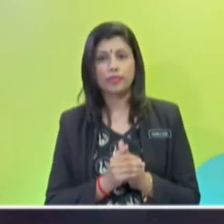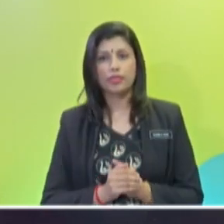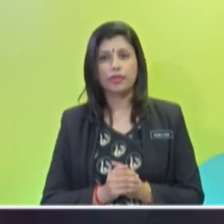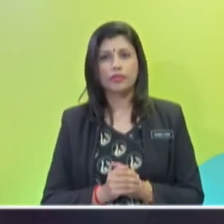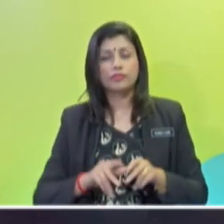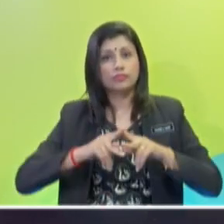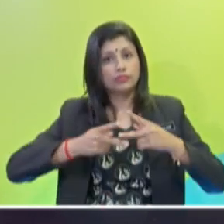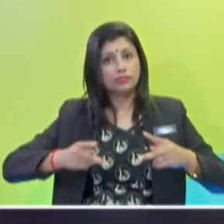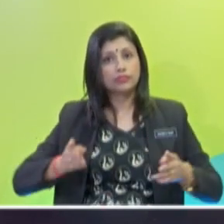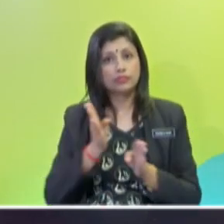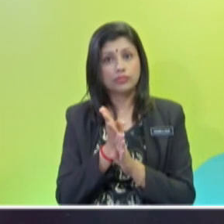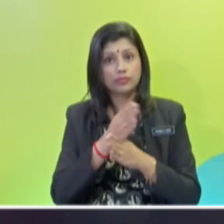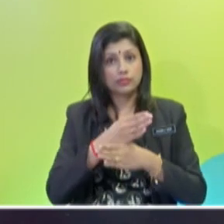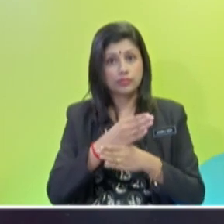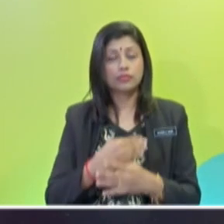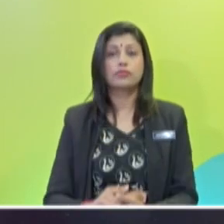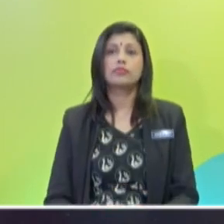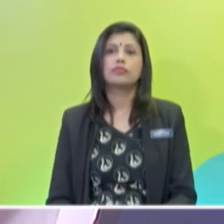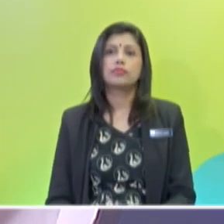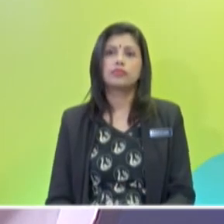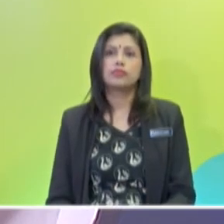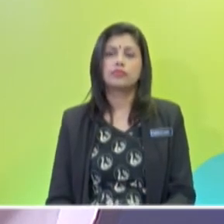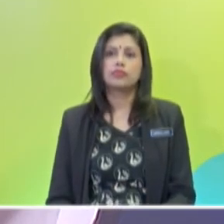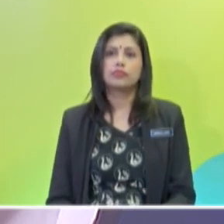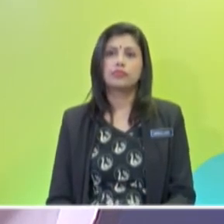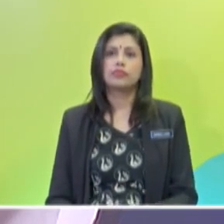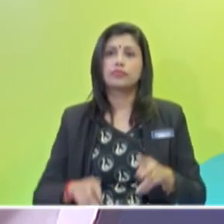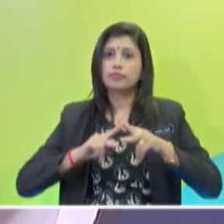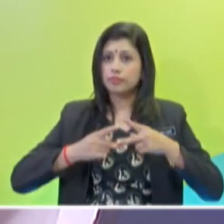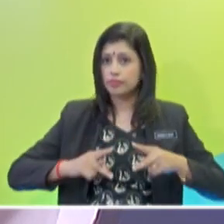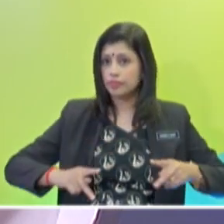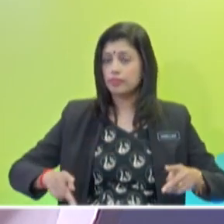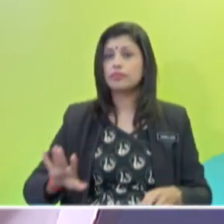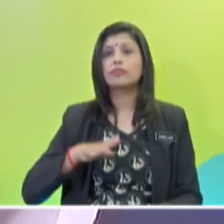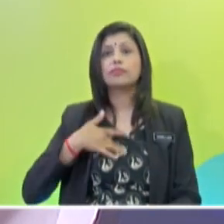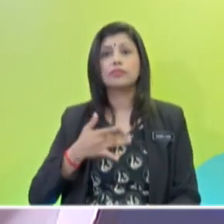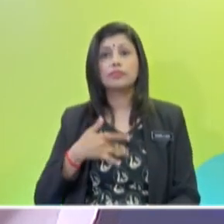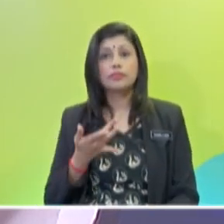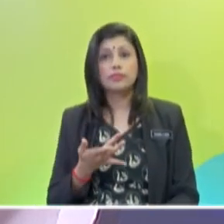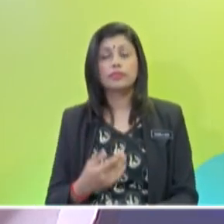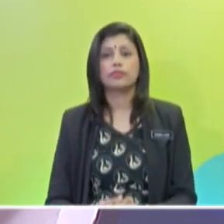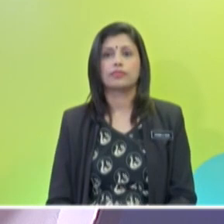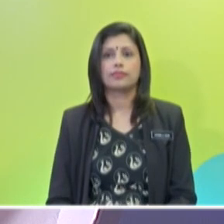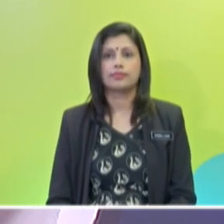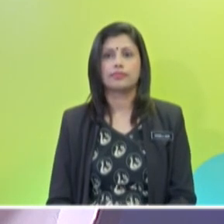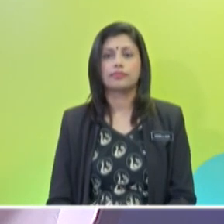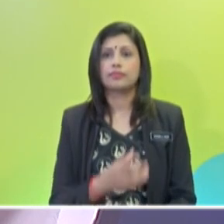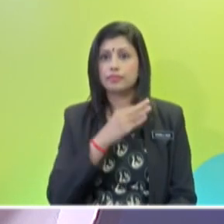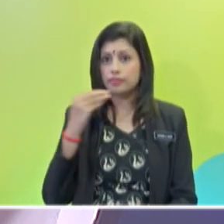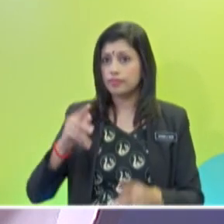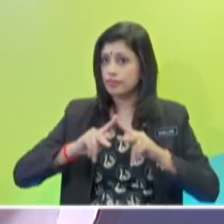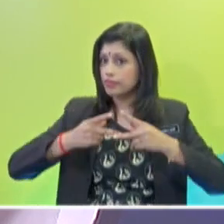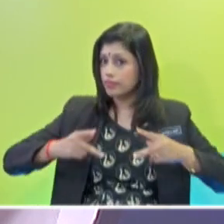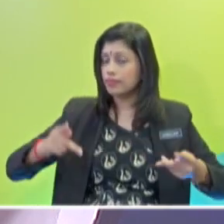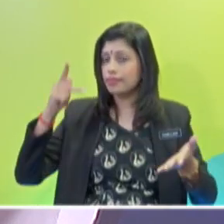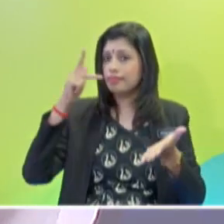sayur-sayuran yang pelbagai bentuk. Di samping itu juga, sayur-sayuran ni ada pelbagai rasa. Dan ianya